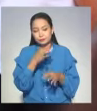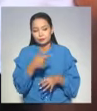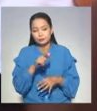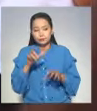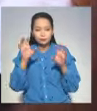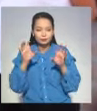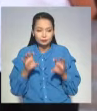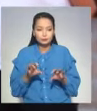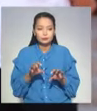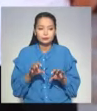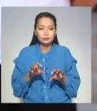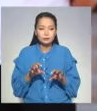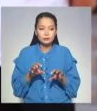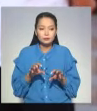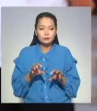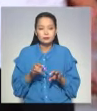кодекске сәйкес,